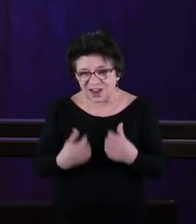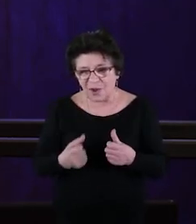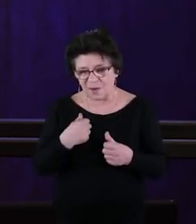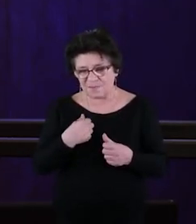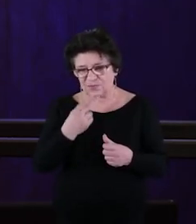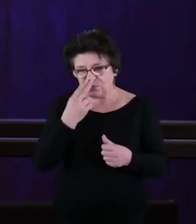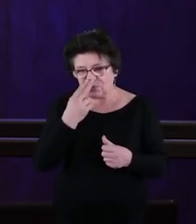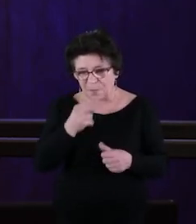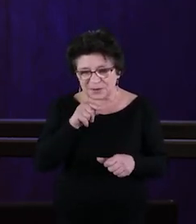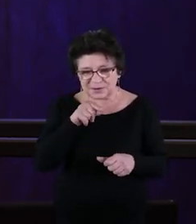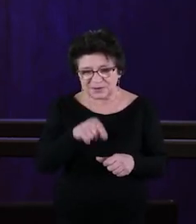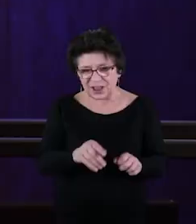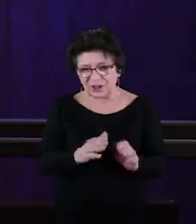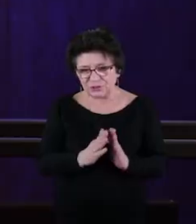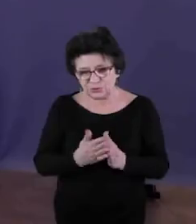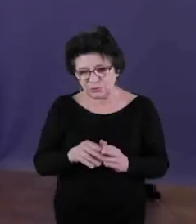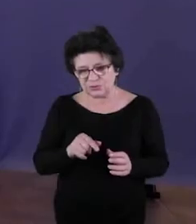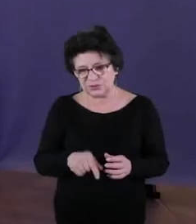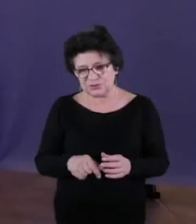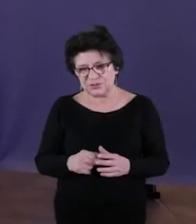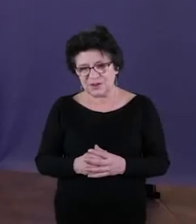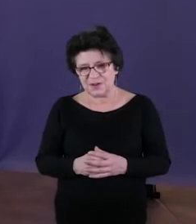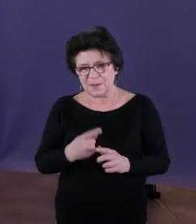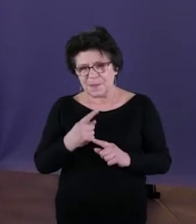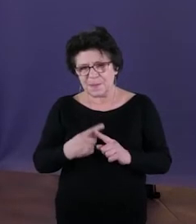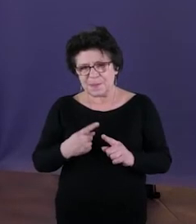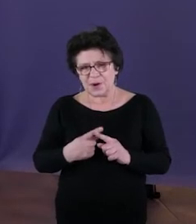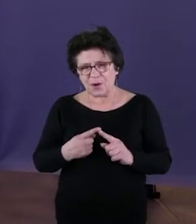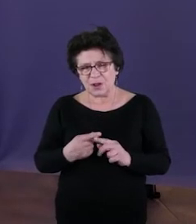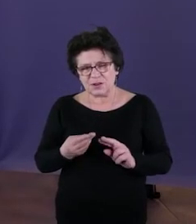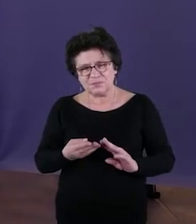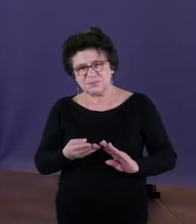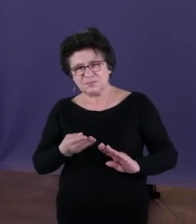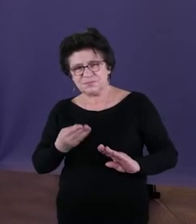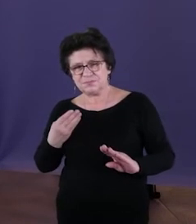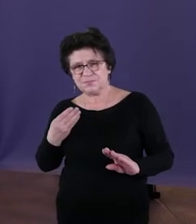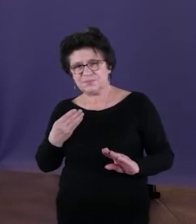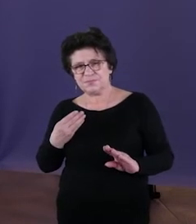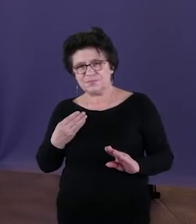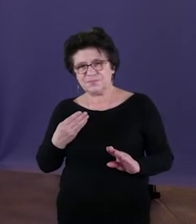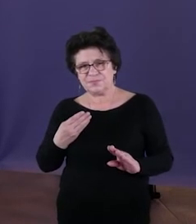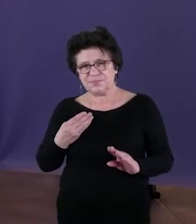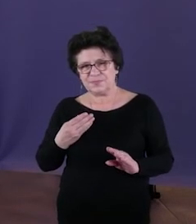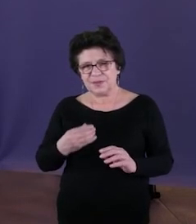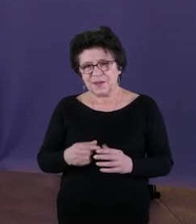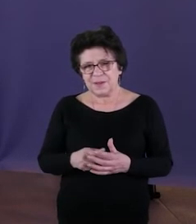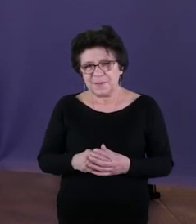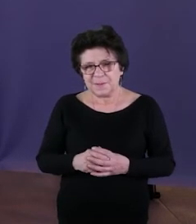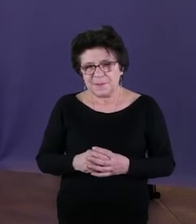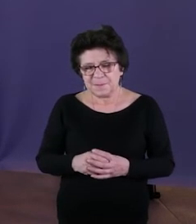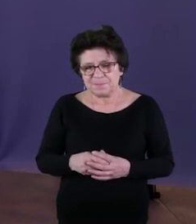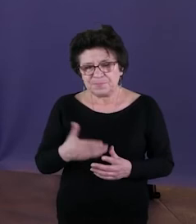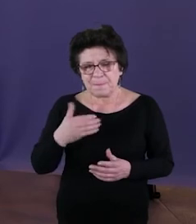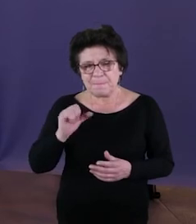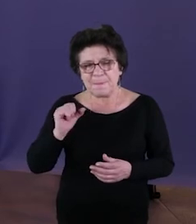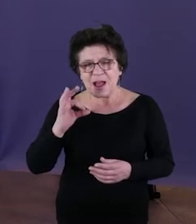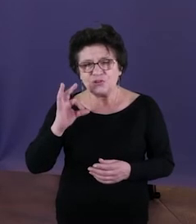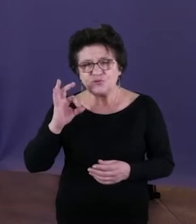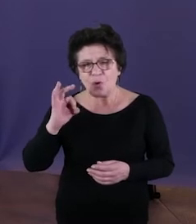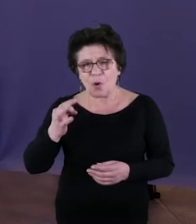pojawił bo jest wybitny a tutaj zaraz się troszkę cofnę trochę nie Ułożyłam jednak tego jeszcze najlepiej ale do masonów samych